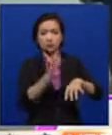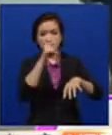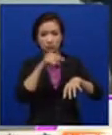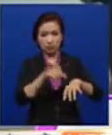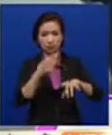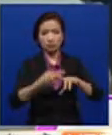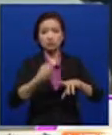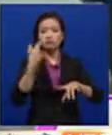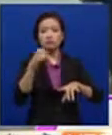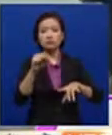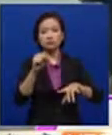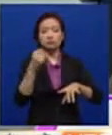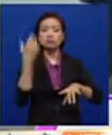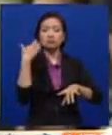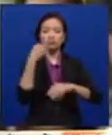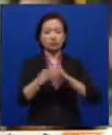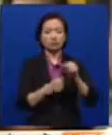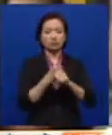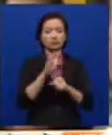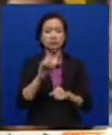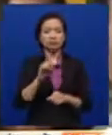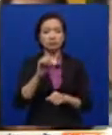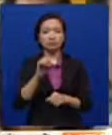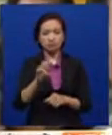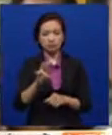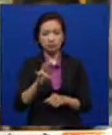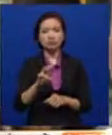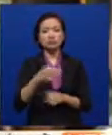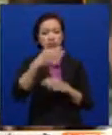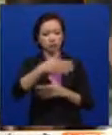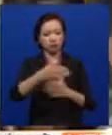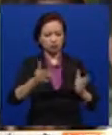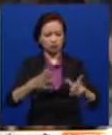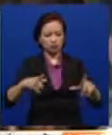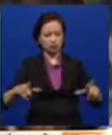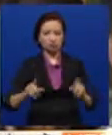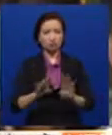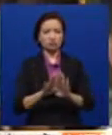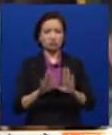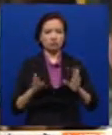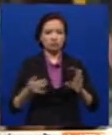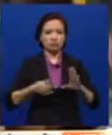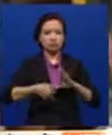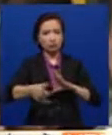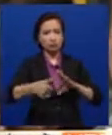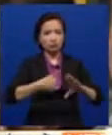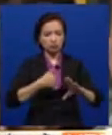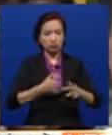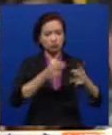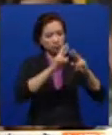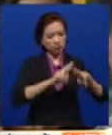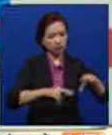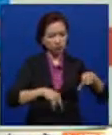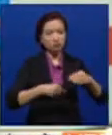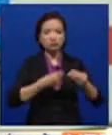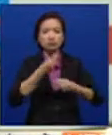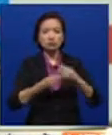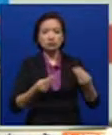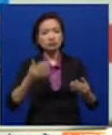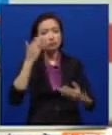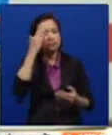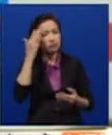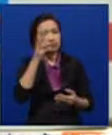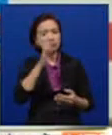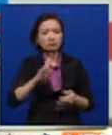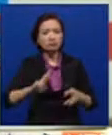ไหม้ช่วงเดือนตุลาคม2557ซึ่งเป็นห้องโถงทางเข้าออกผู้โดยสารรวมถึงร้านจำหน่ายของที่ระลึกและร้าน